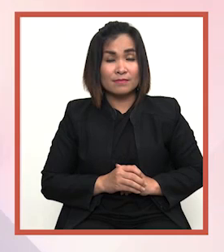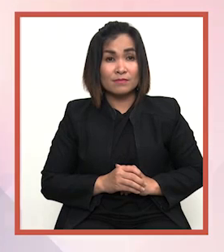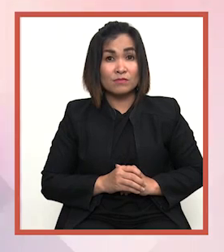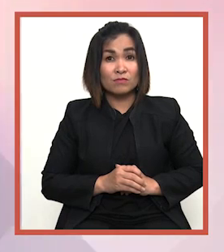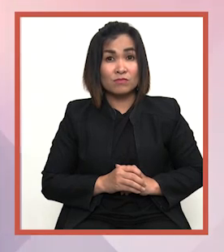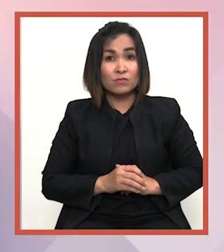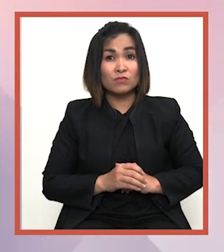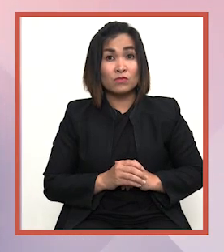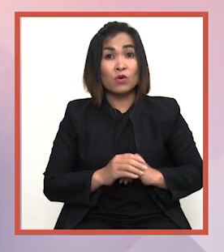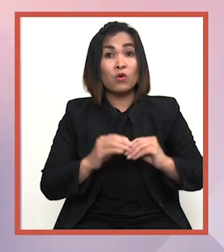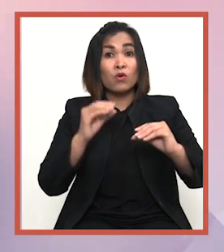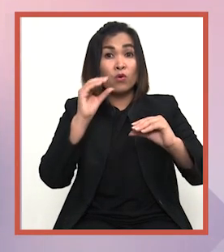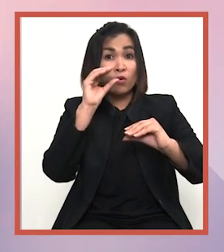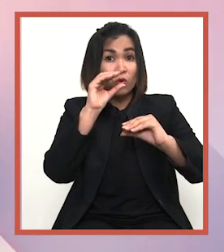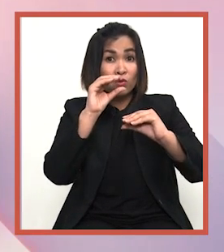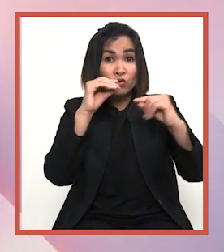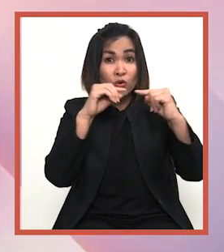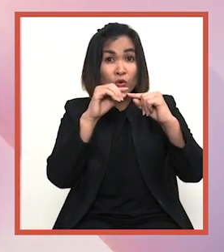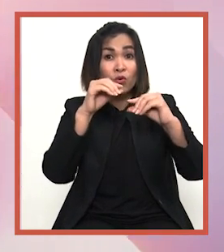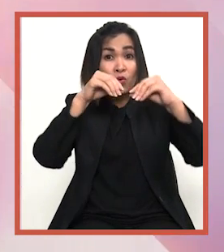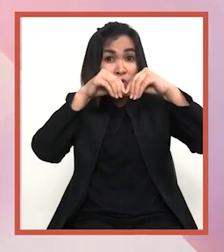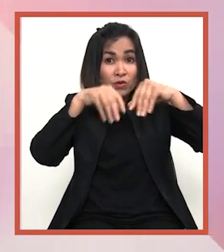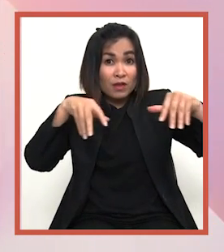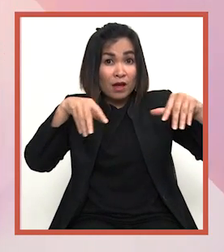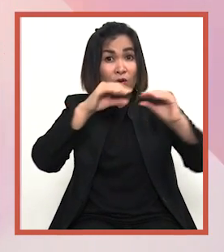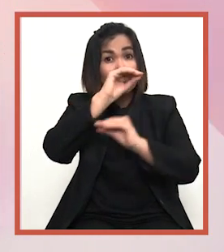ในหน่วยของโครงสร้างวงจรไฟฟ้าและสัญลักษณ์ทางไฟฟ้า